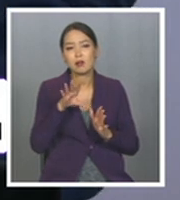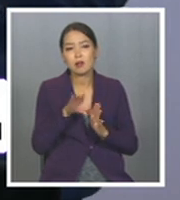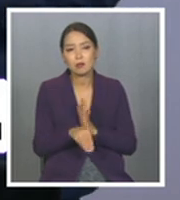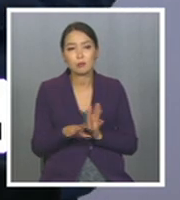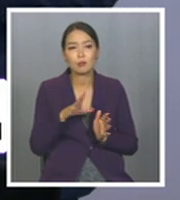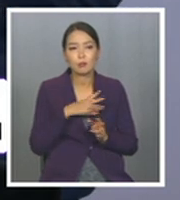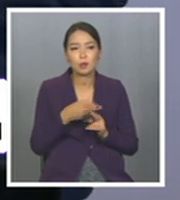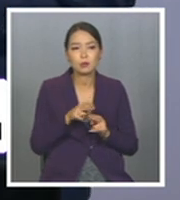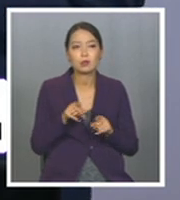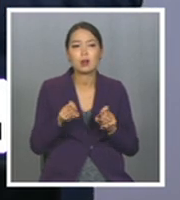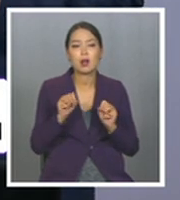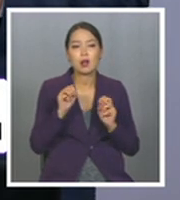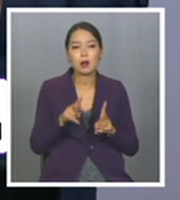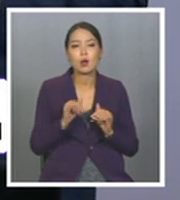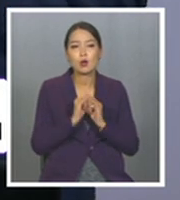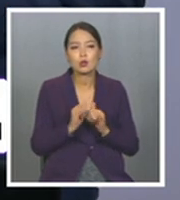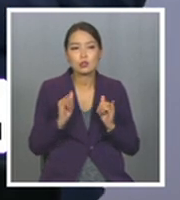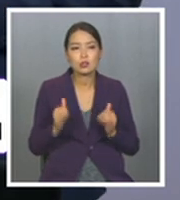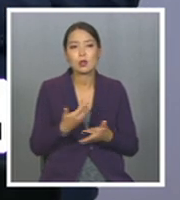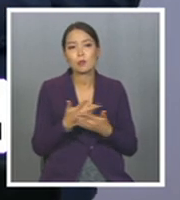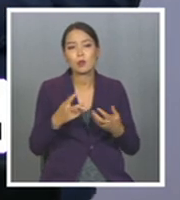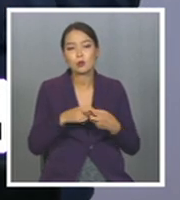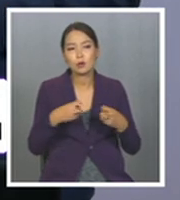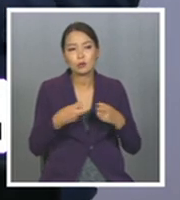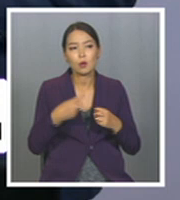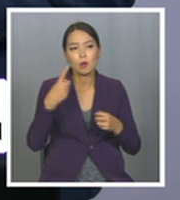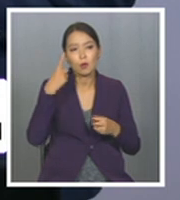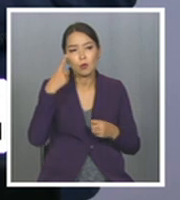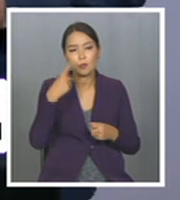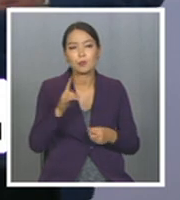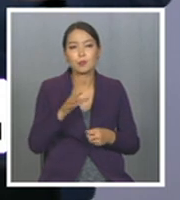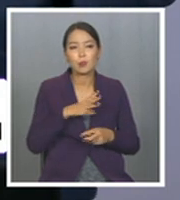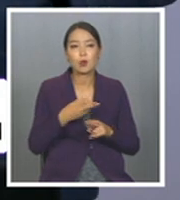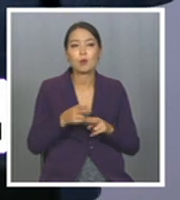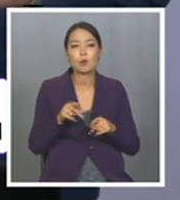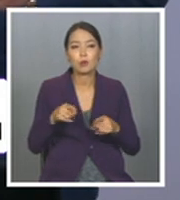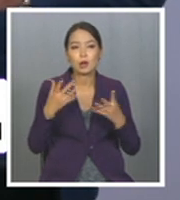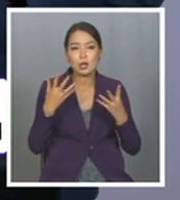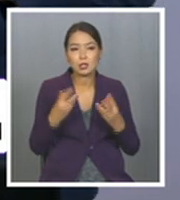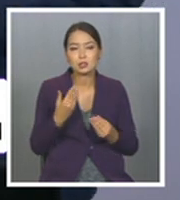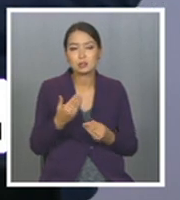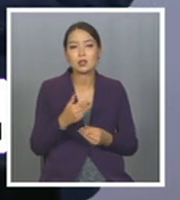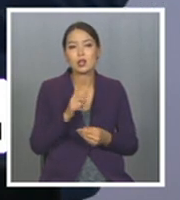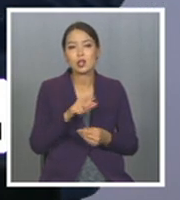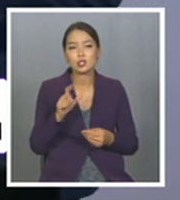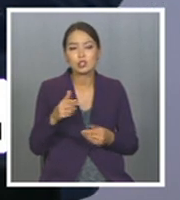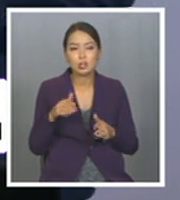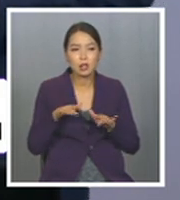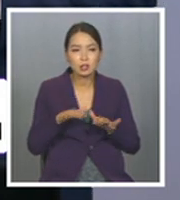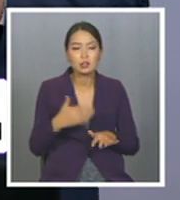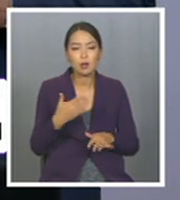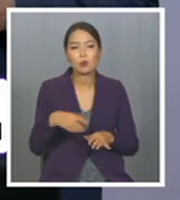оны қалайша жүзеге асыру мәселелерін ойластырды. Міне осы кезекте шаруашылыққа әсер ететін әр